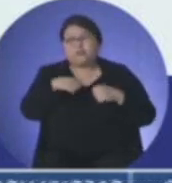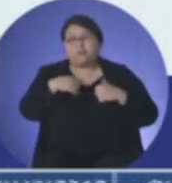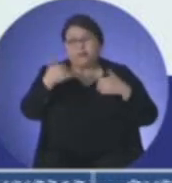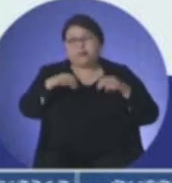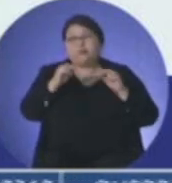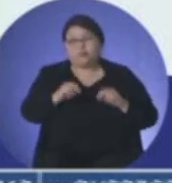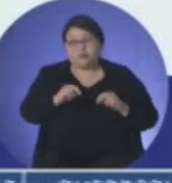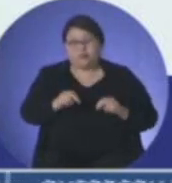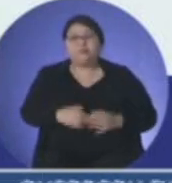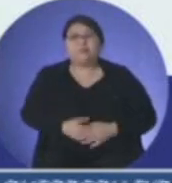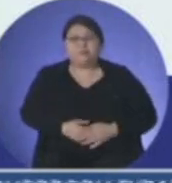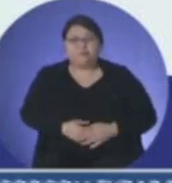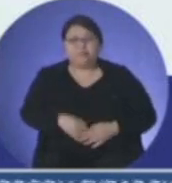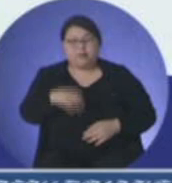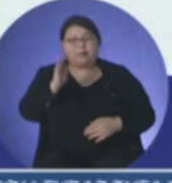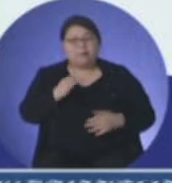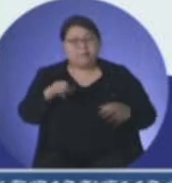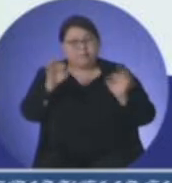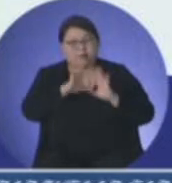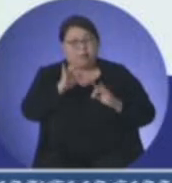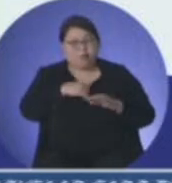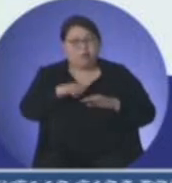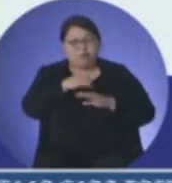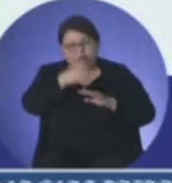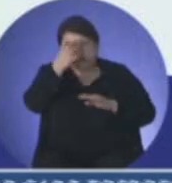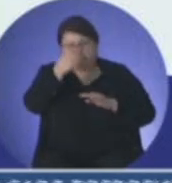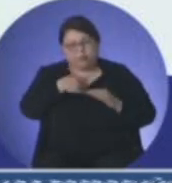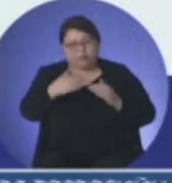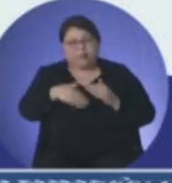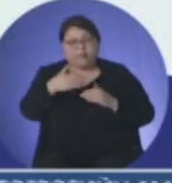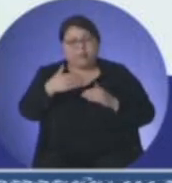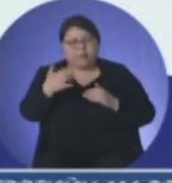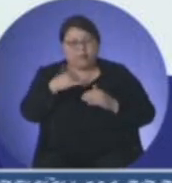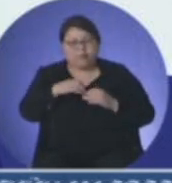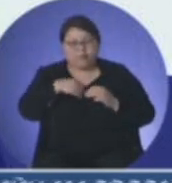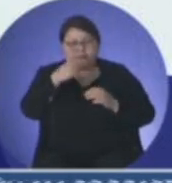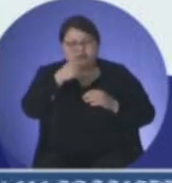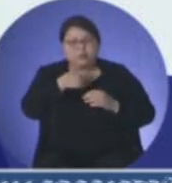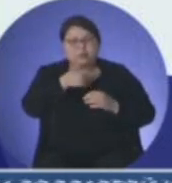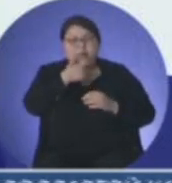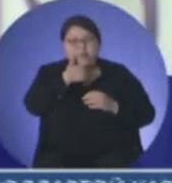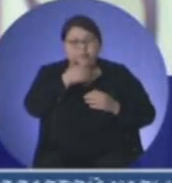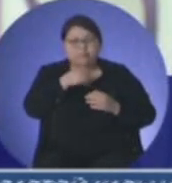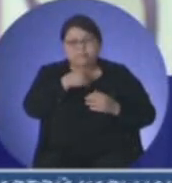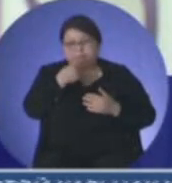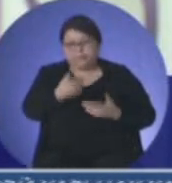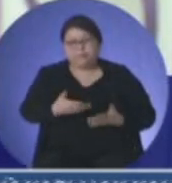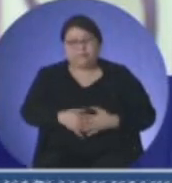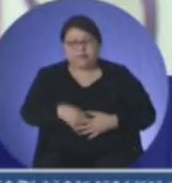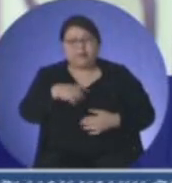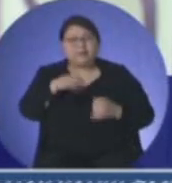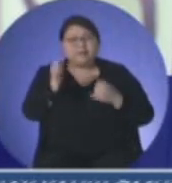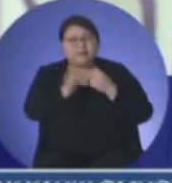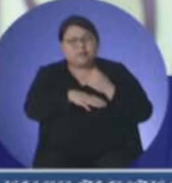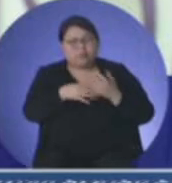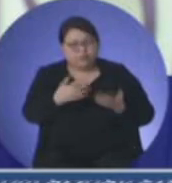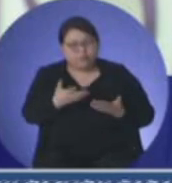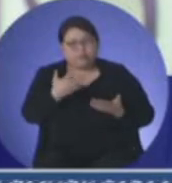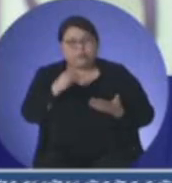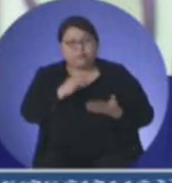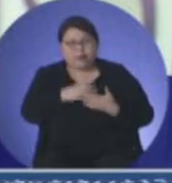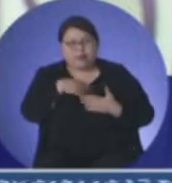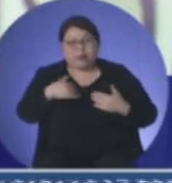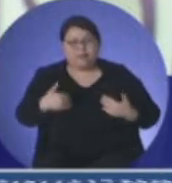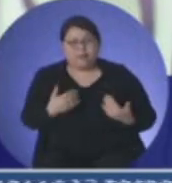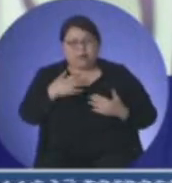зүйсгээд а тэгэхгүй бол улс төрийн намууд бол энэ үргийг бол гүйцэтгэж чадахгүй гэдэг харуулсан шүү. Ядуу өрхийн хүүхдүүд.